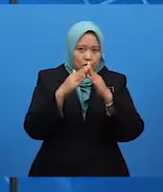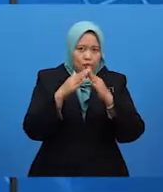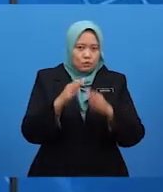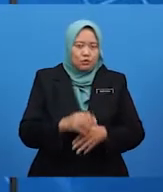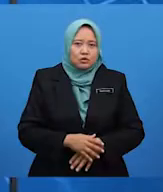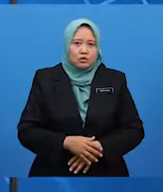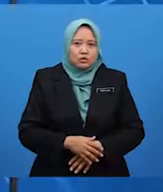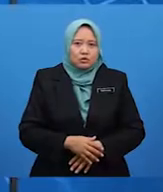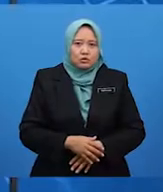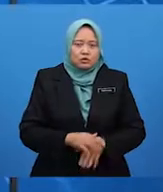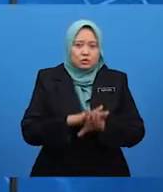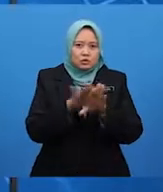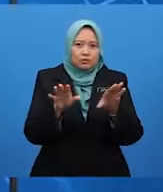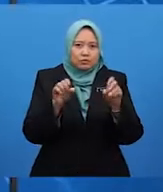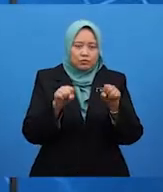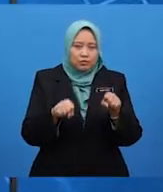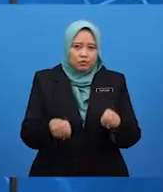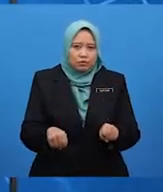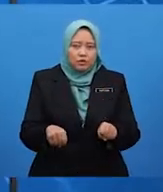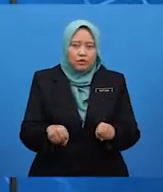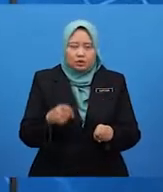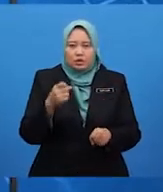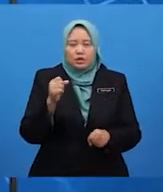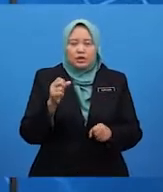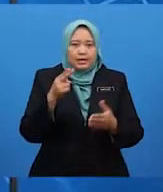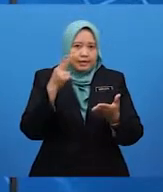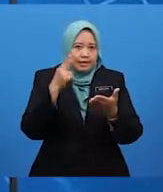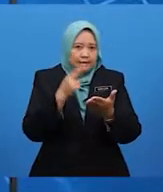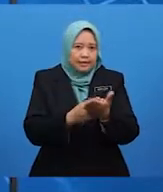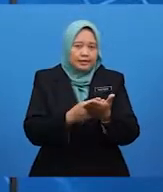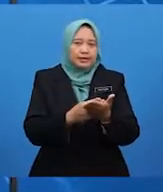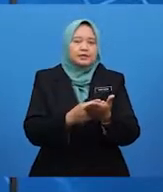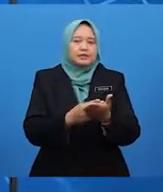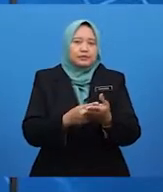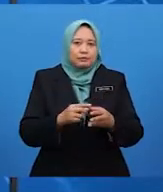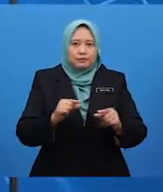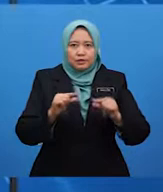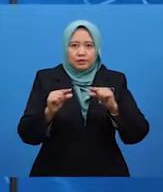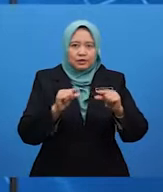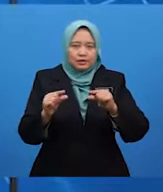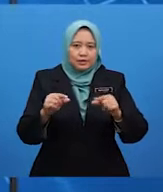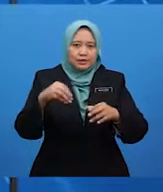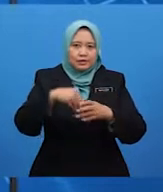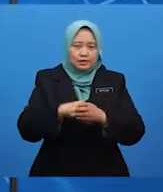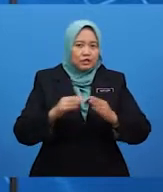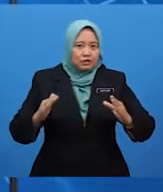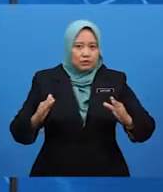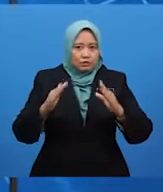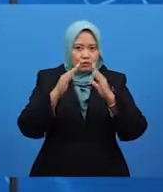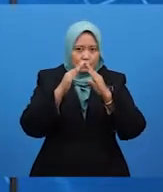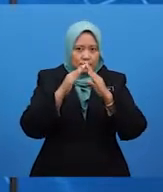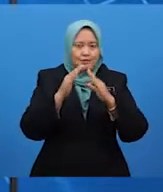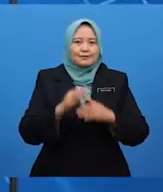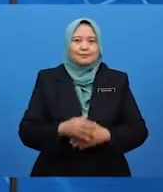terlalu sesak dan menghalang pergerakan. Pemilihan perabot dan kesesuaian kedudukannya penting untuk mewujudkan satu ruang yang